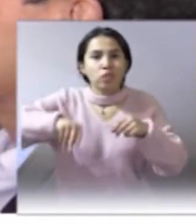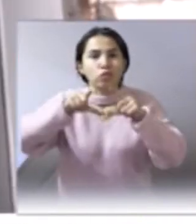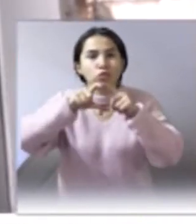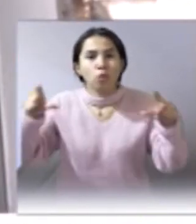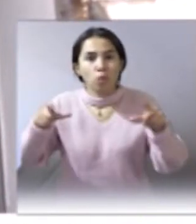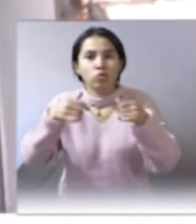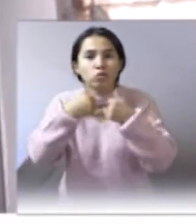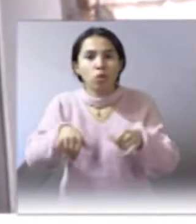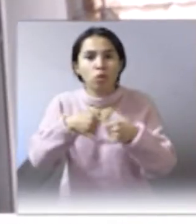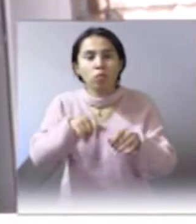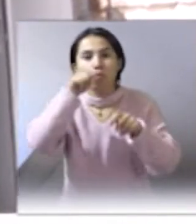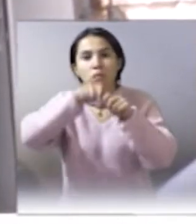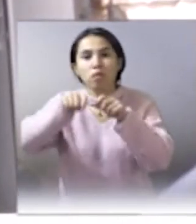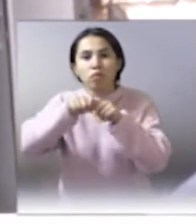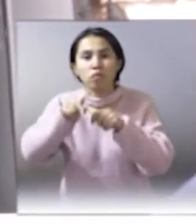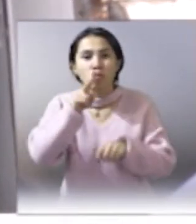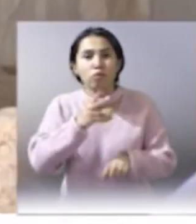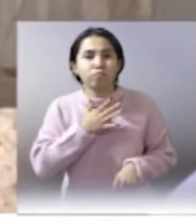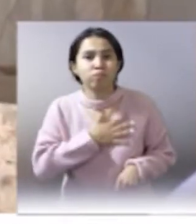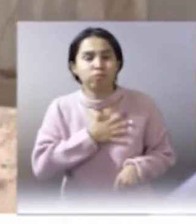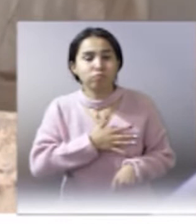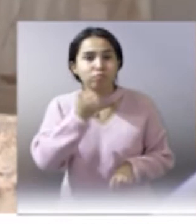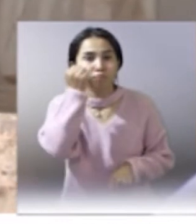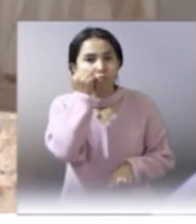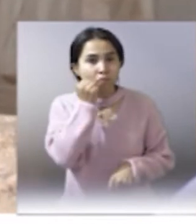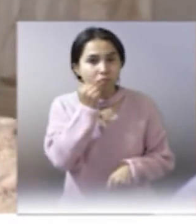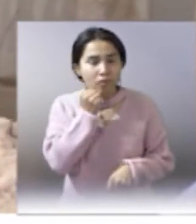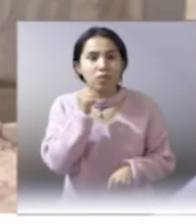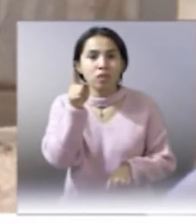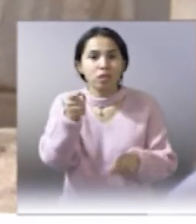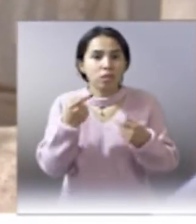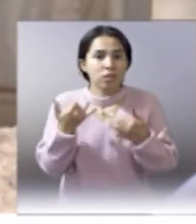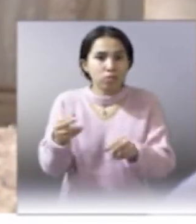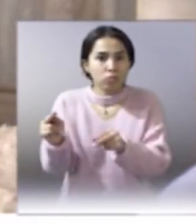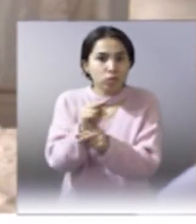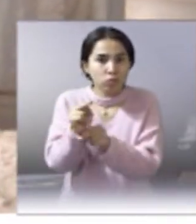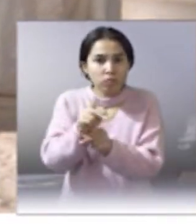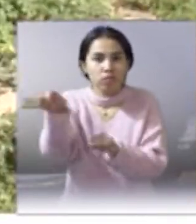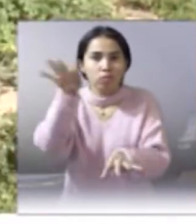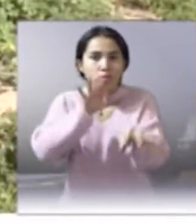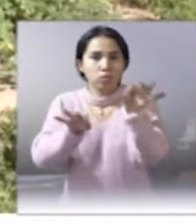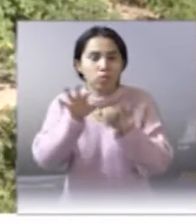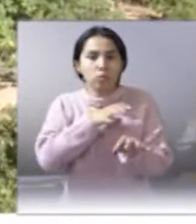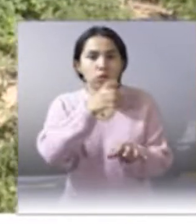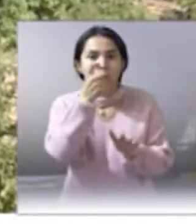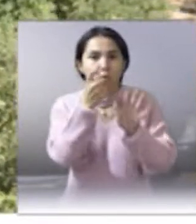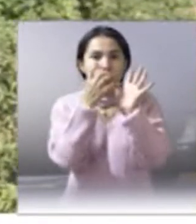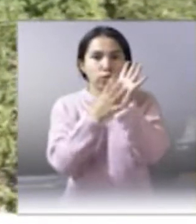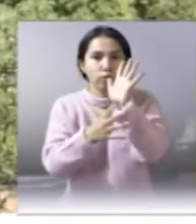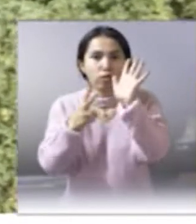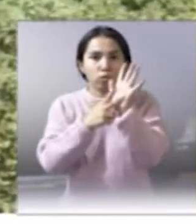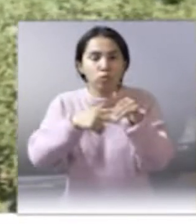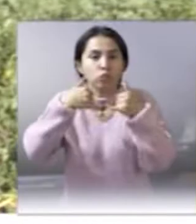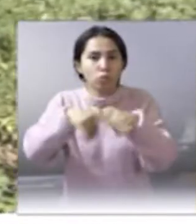хозяйств. Конечно, результаты анализа показали, что не все жители региона могут превратить подсобное хозяйство в эффективный источник